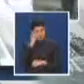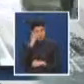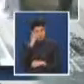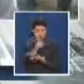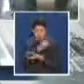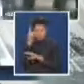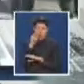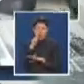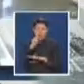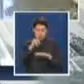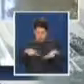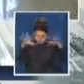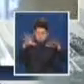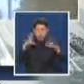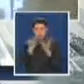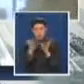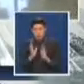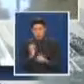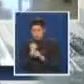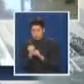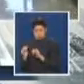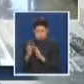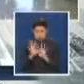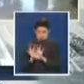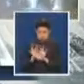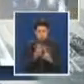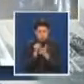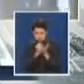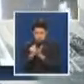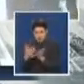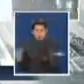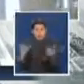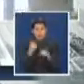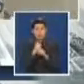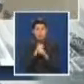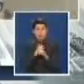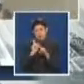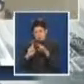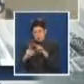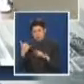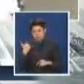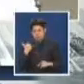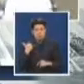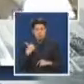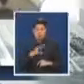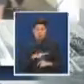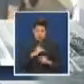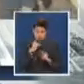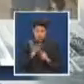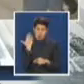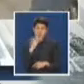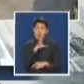กเนี่ยเขาก็เดินระดมกำลังกันเข้าไปเต็มที่นะครับแล้วก็เราก็ทำงานกันไปเยอะนะครับในช่วงนั้นเพราะว่าถ้าช่วงนั้